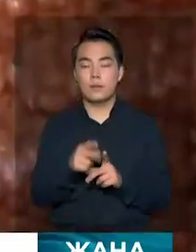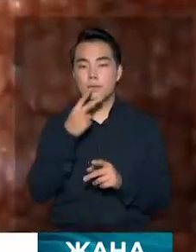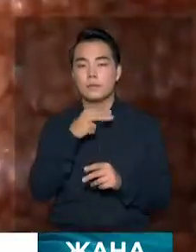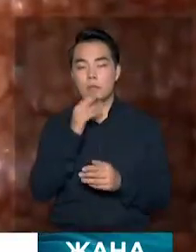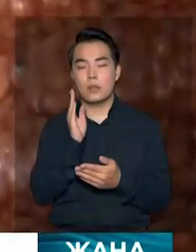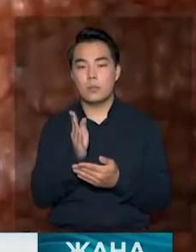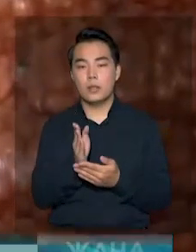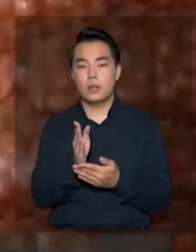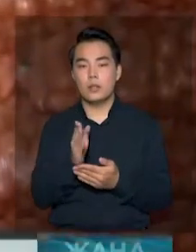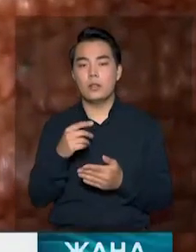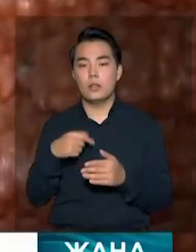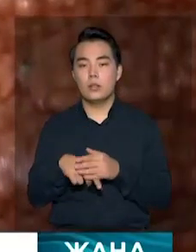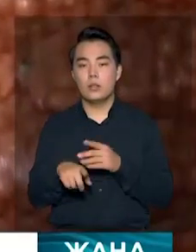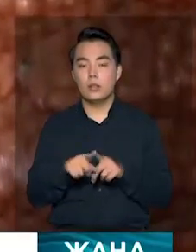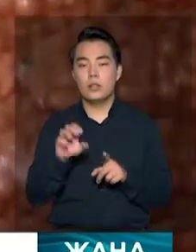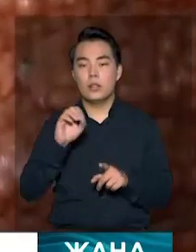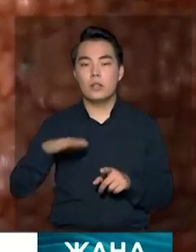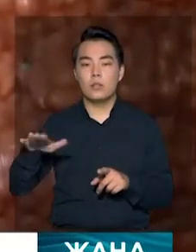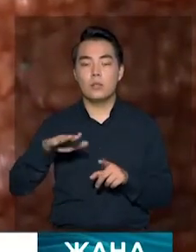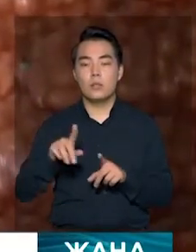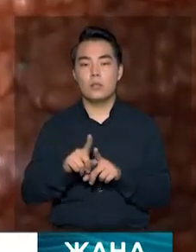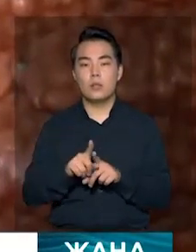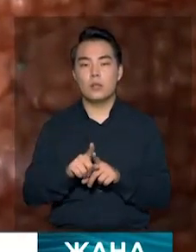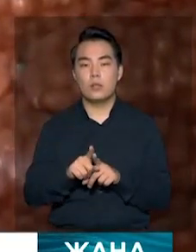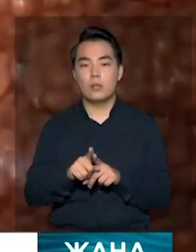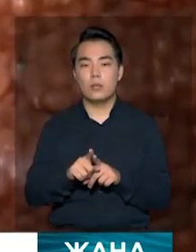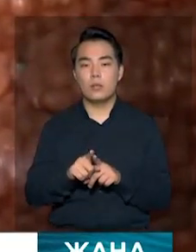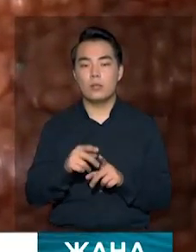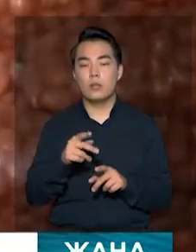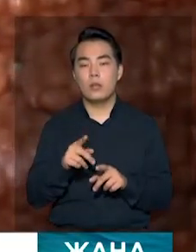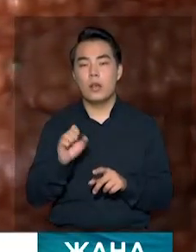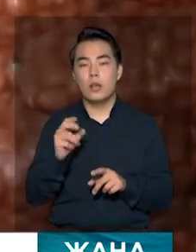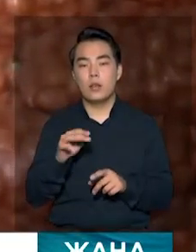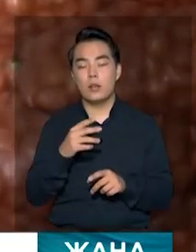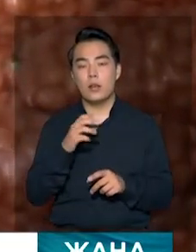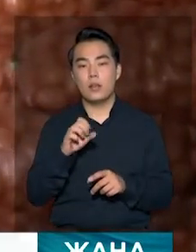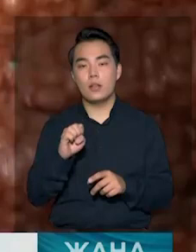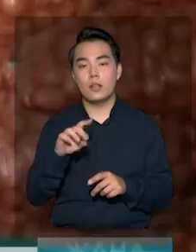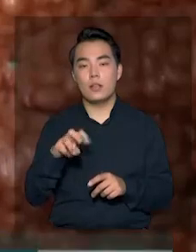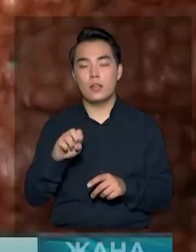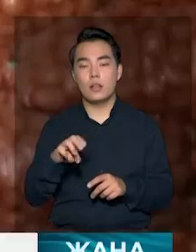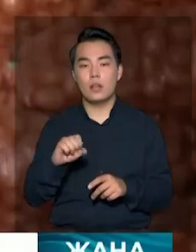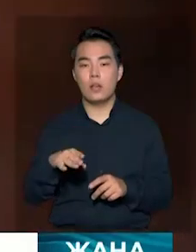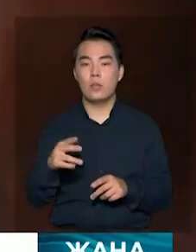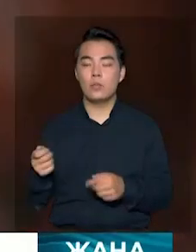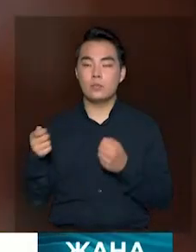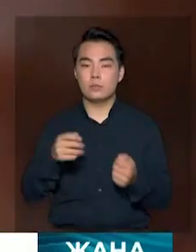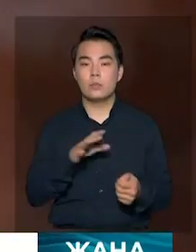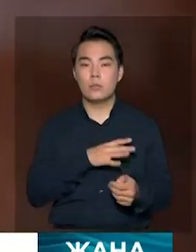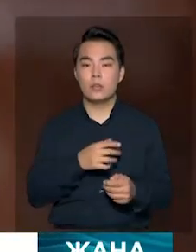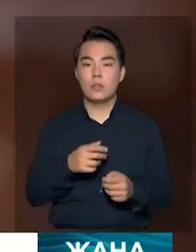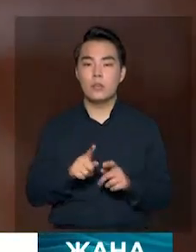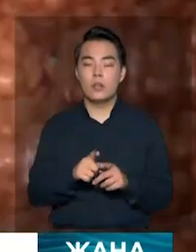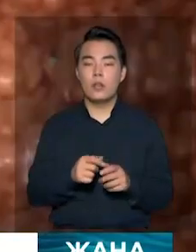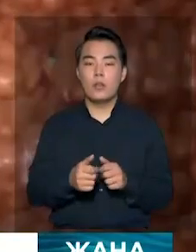Бұл мына Еуропадан, Голландия мемлекетінен Артемис деген элита тұқымын алып келдік. Алдыңғы жылы